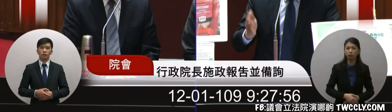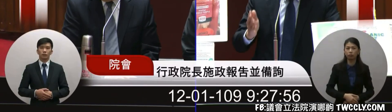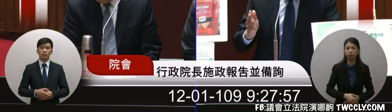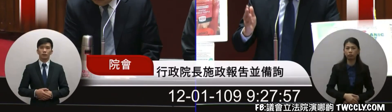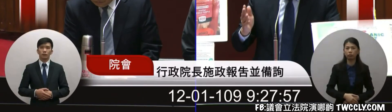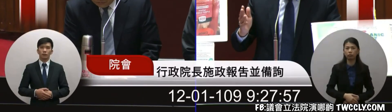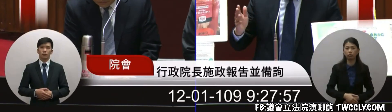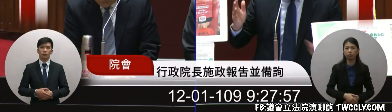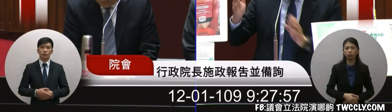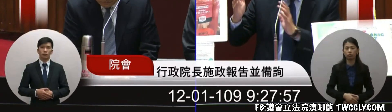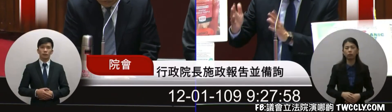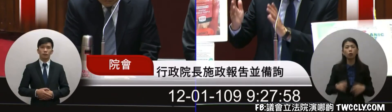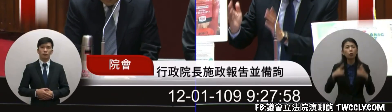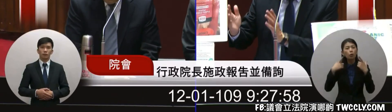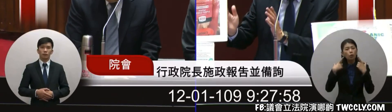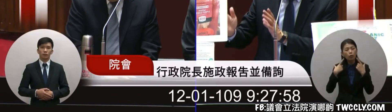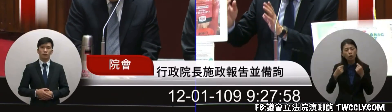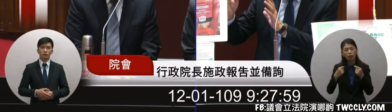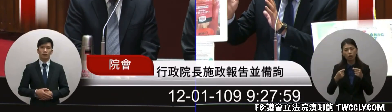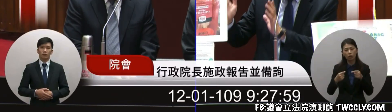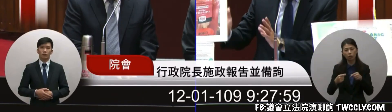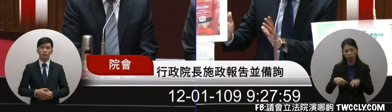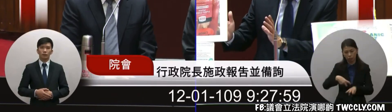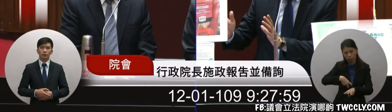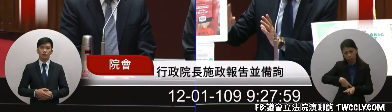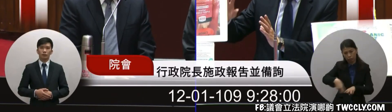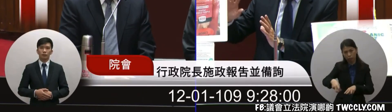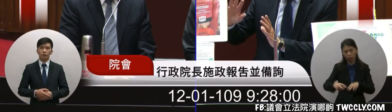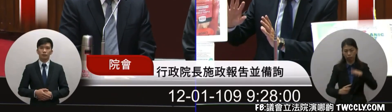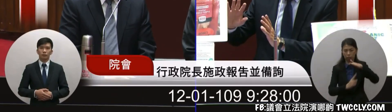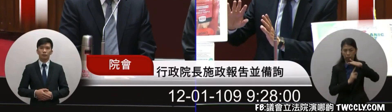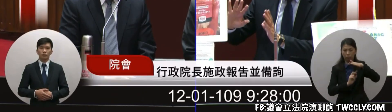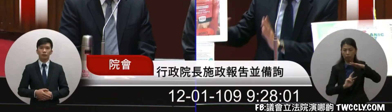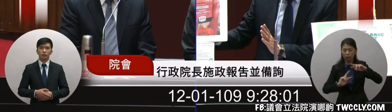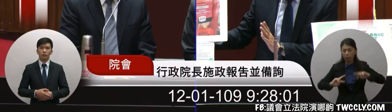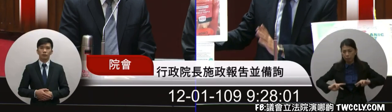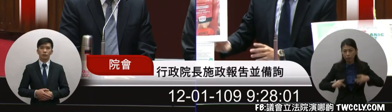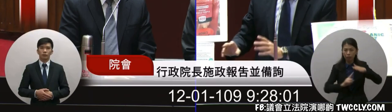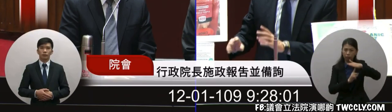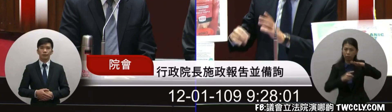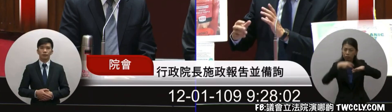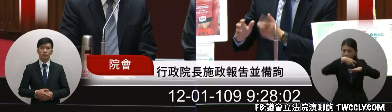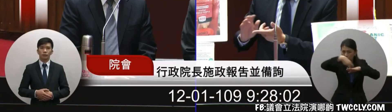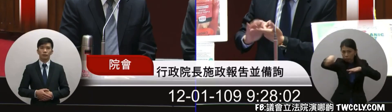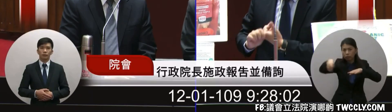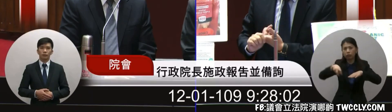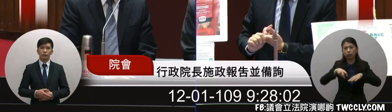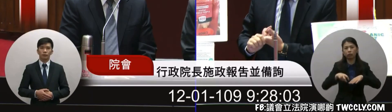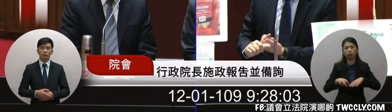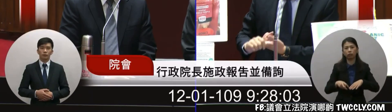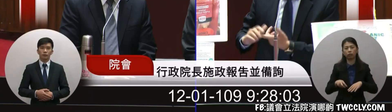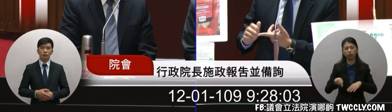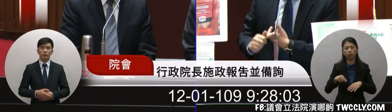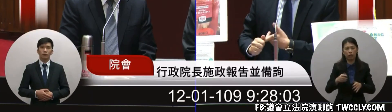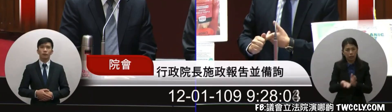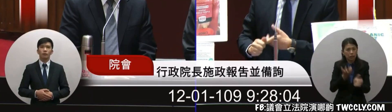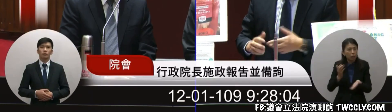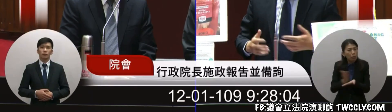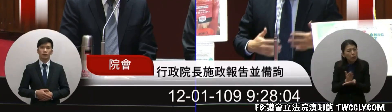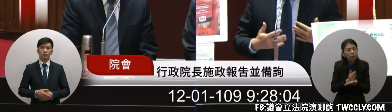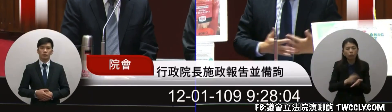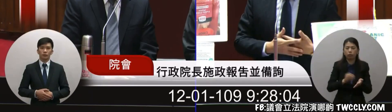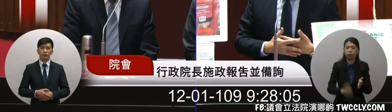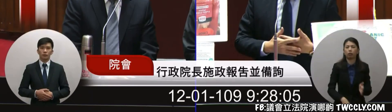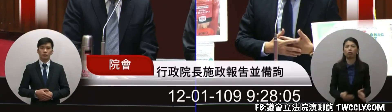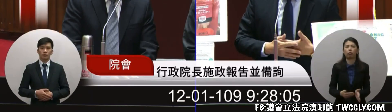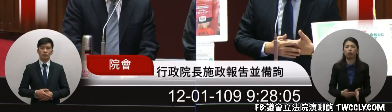方面取消所谓铁路立体化的让他自偿率这件事不要等于说我不要那个评估，但是你们又好